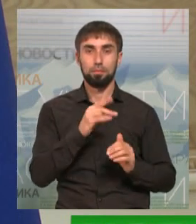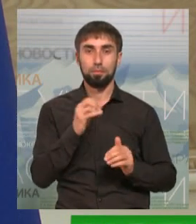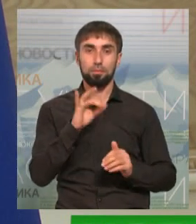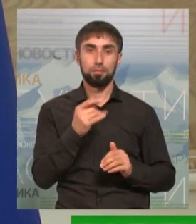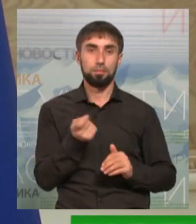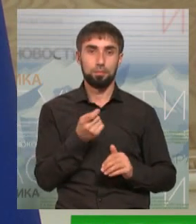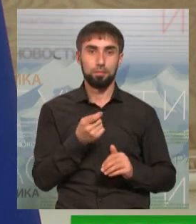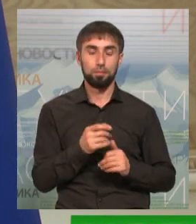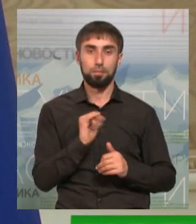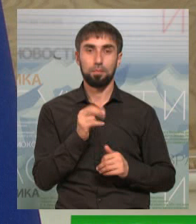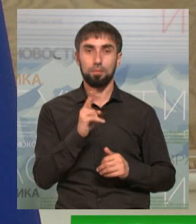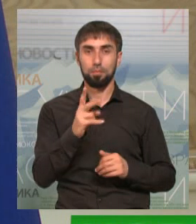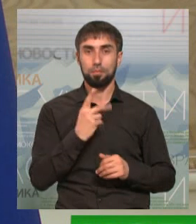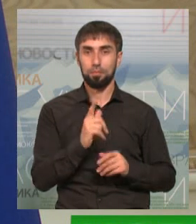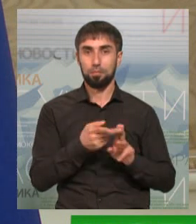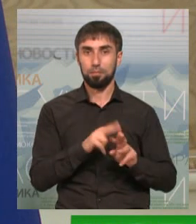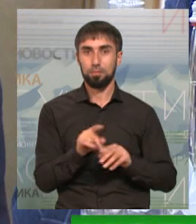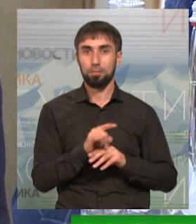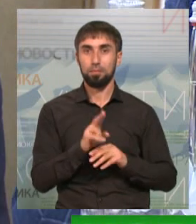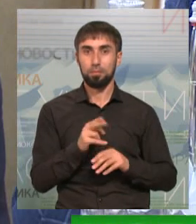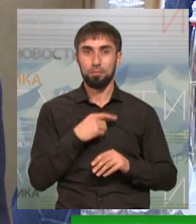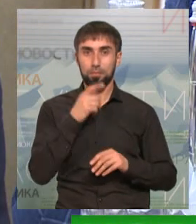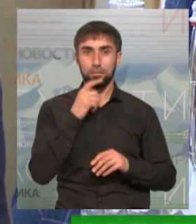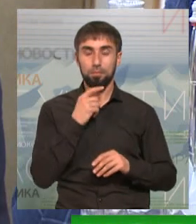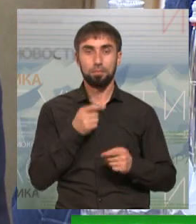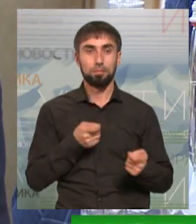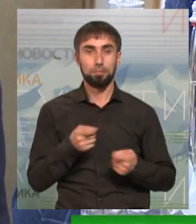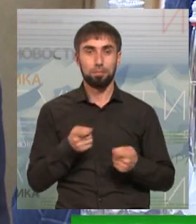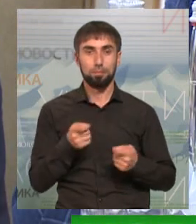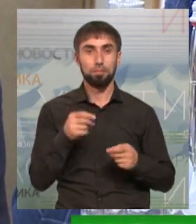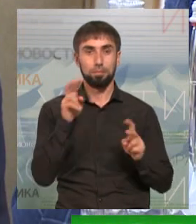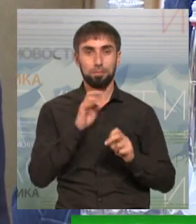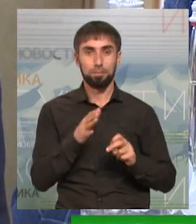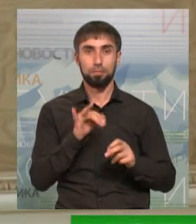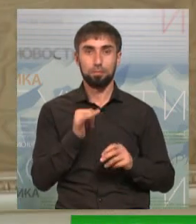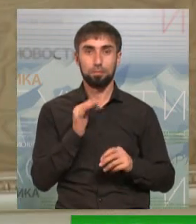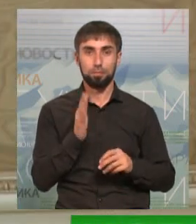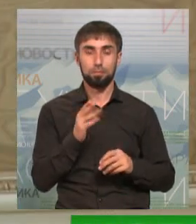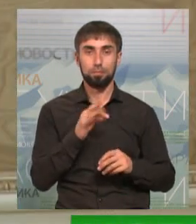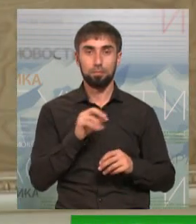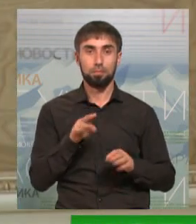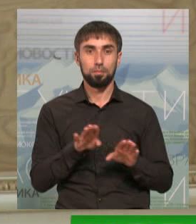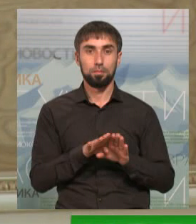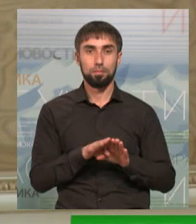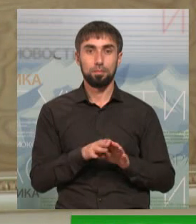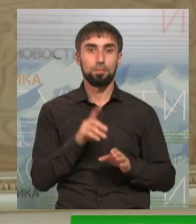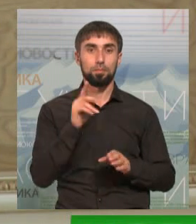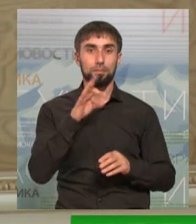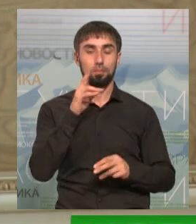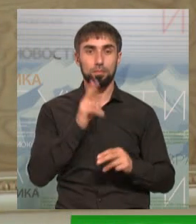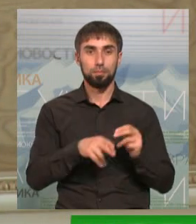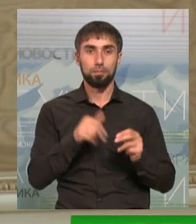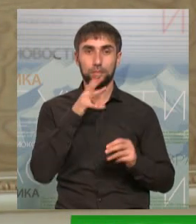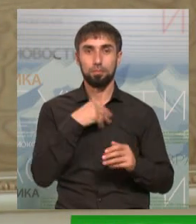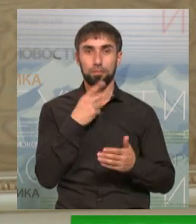семена. Так кто из нас этот, лукавит тут? Правительство анализирует. И это будет подход такой. По окончанию, когда